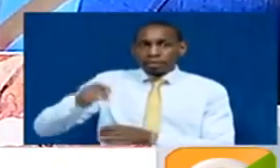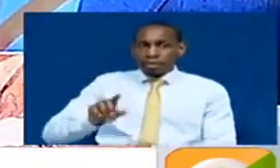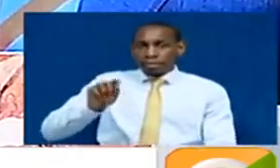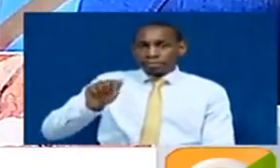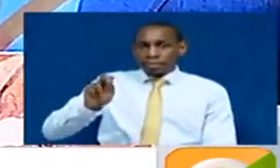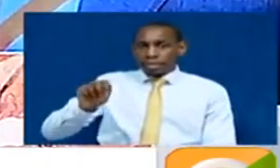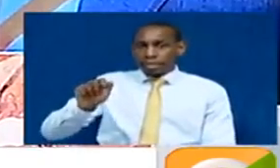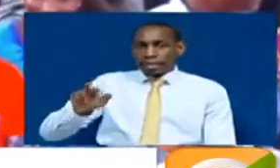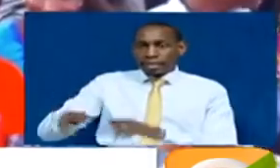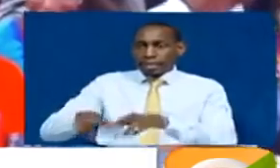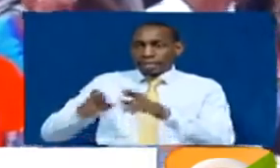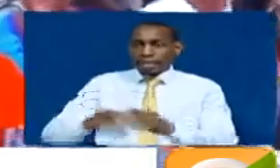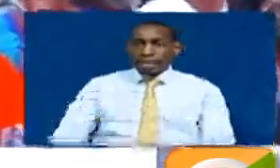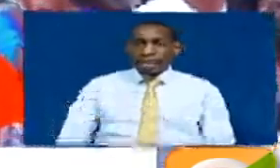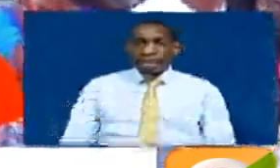ya Tana River.